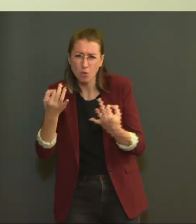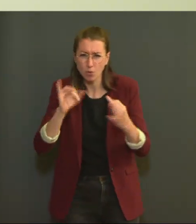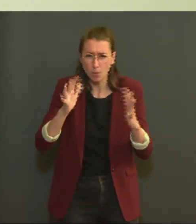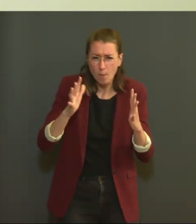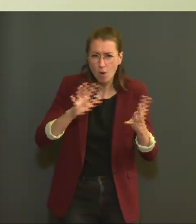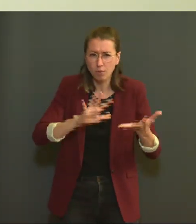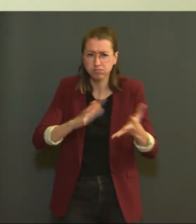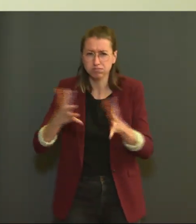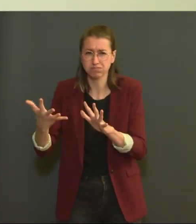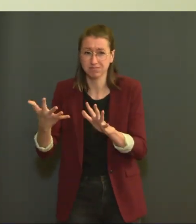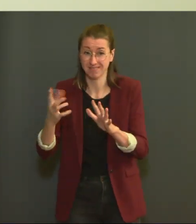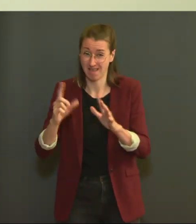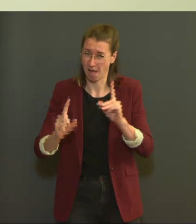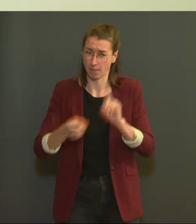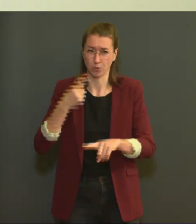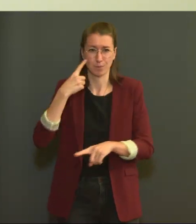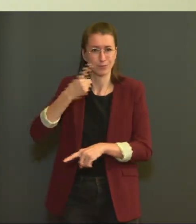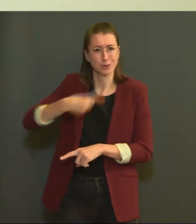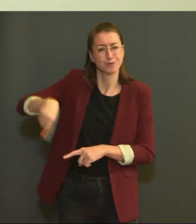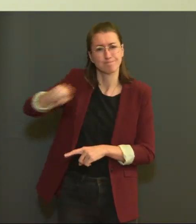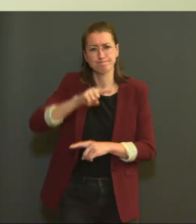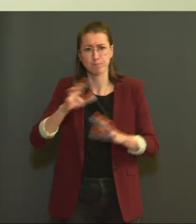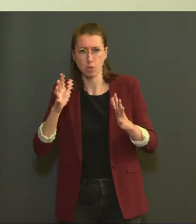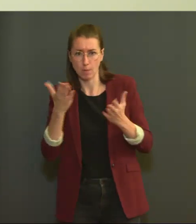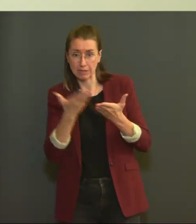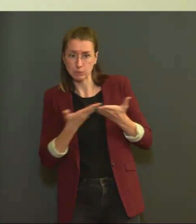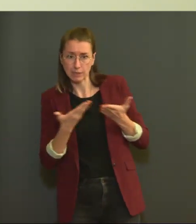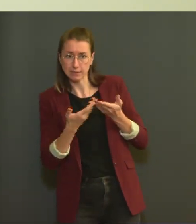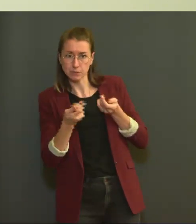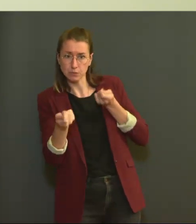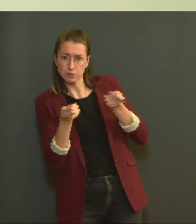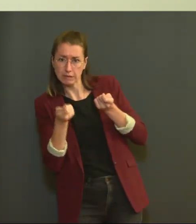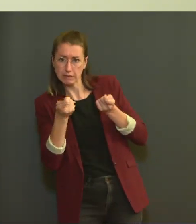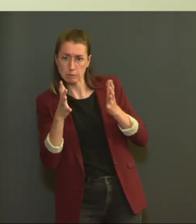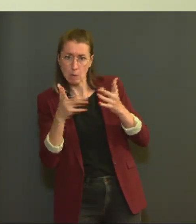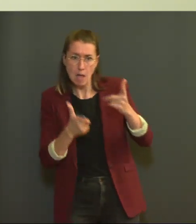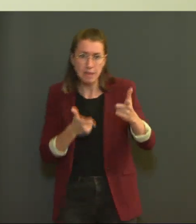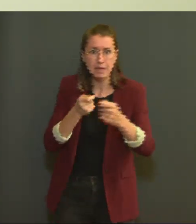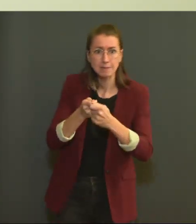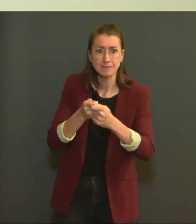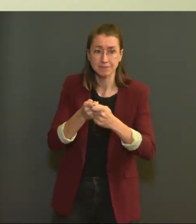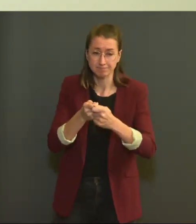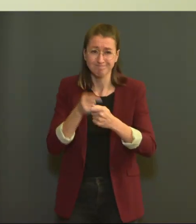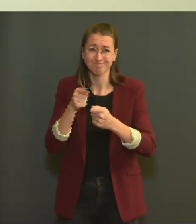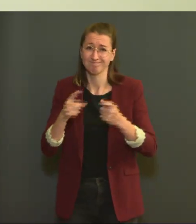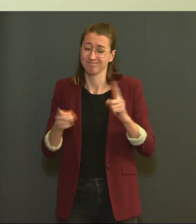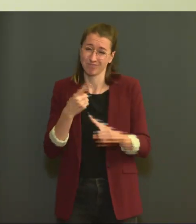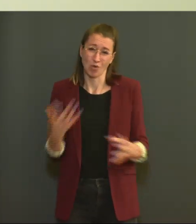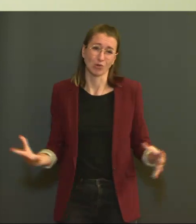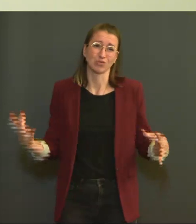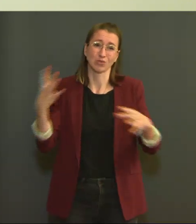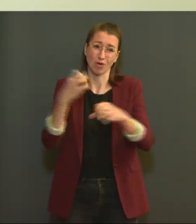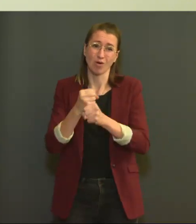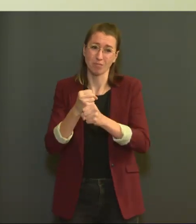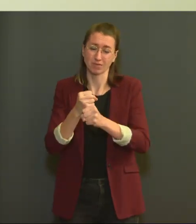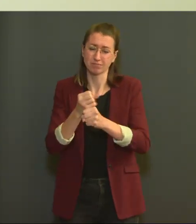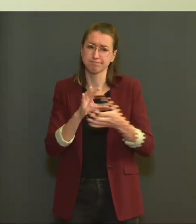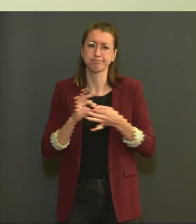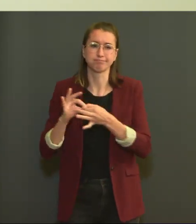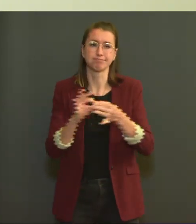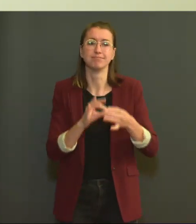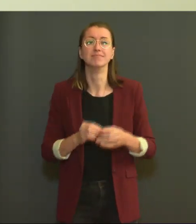manier adaptatie face aux risques actuels in onze samenleving. En we moeten doen dat samen. Deze autorijen zijn